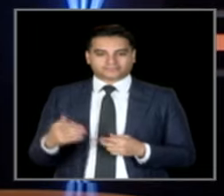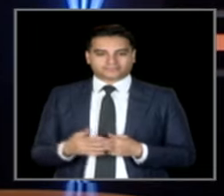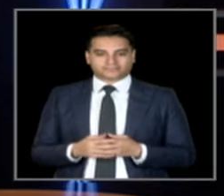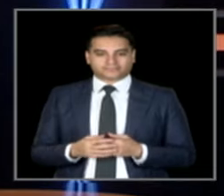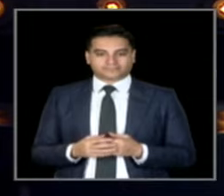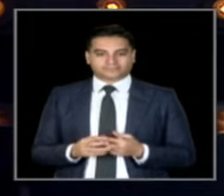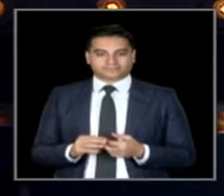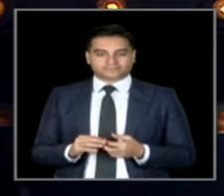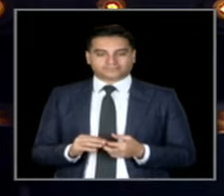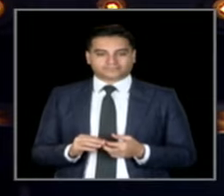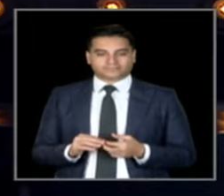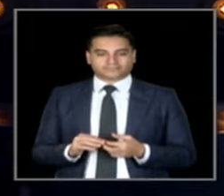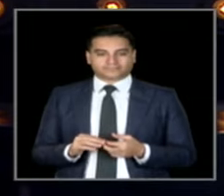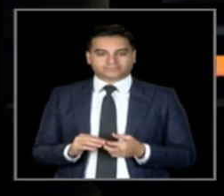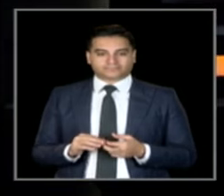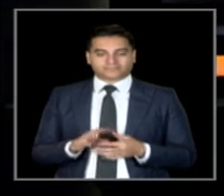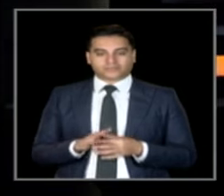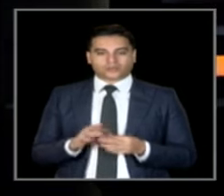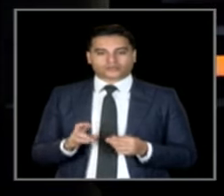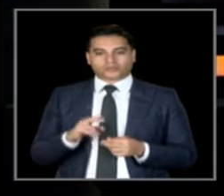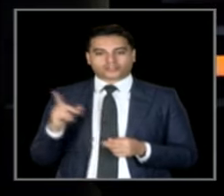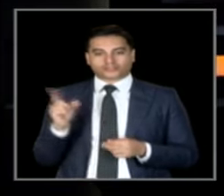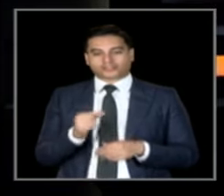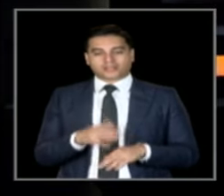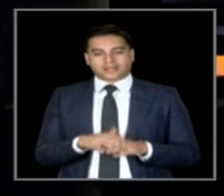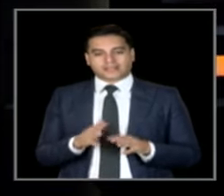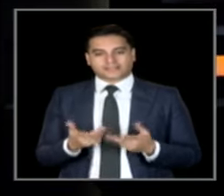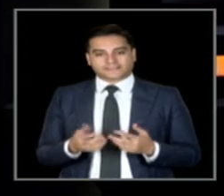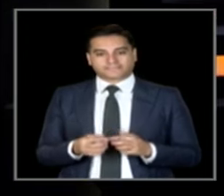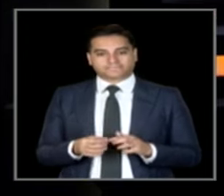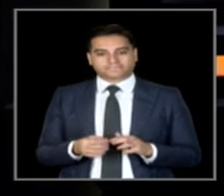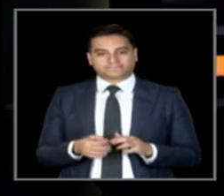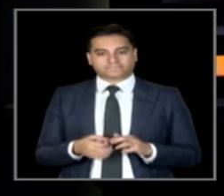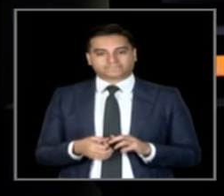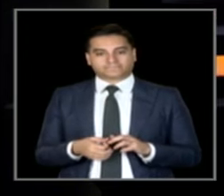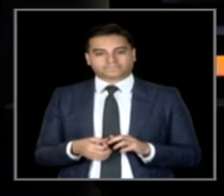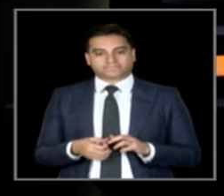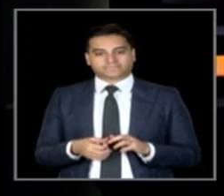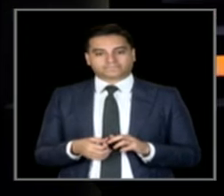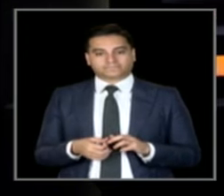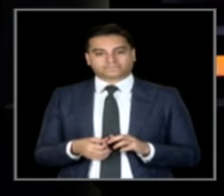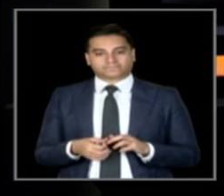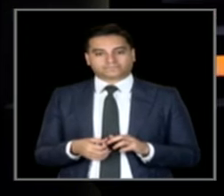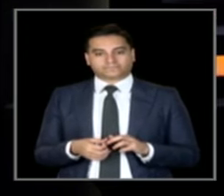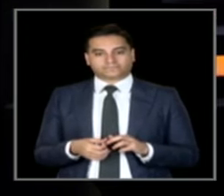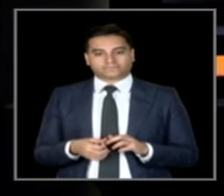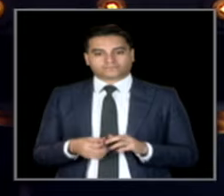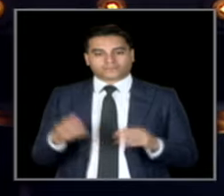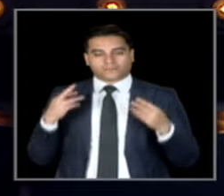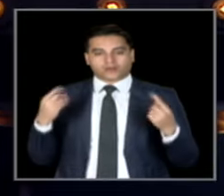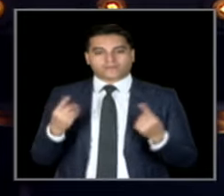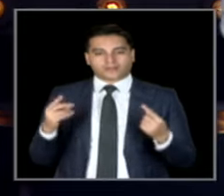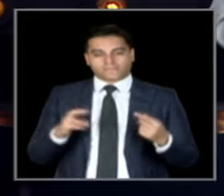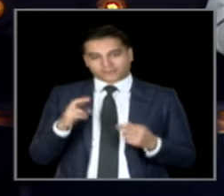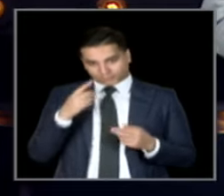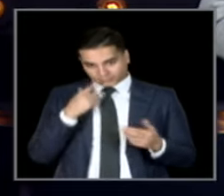سويتش، جامعة المنصورة، من حقوقك تختاروا موضوع السؤال لجامعة القاهرة. تحبوا يتسألوا في إيه؟ معلومات عامة. معلومات